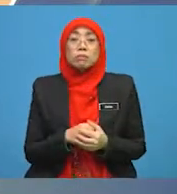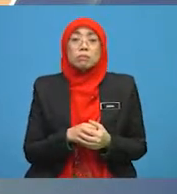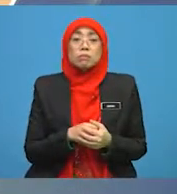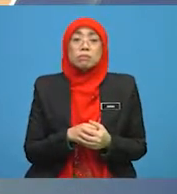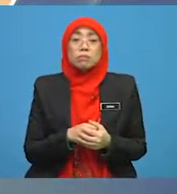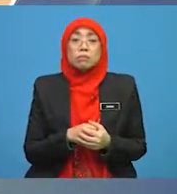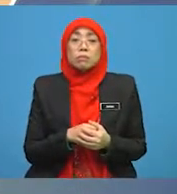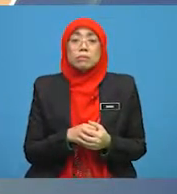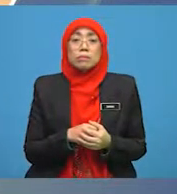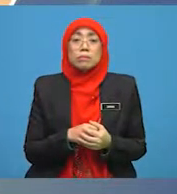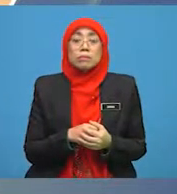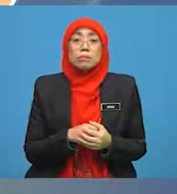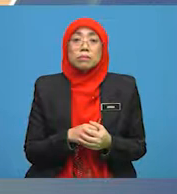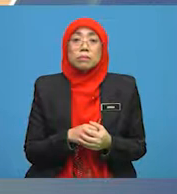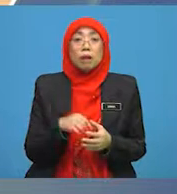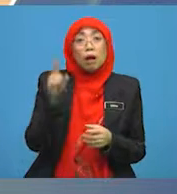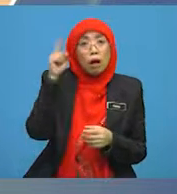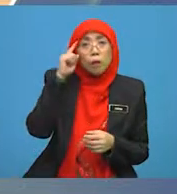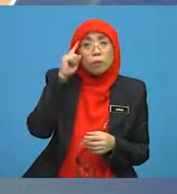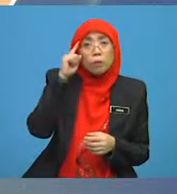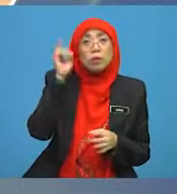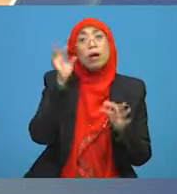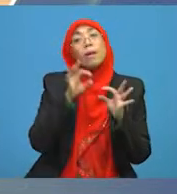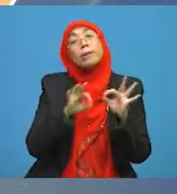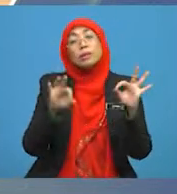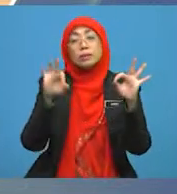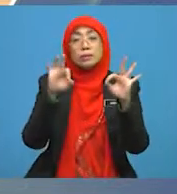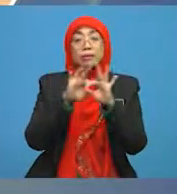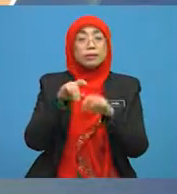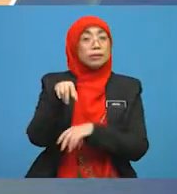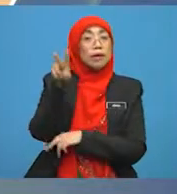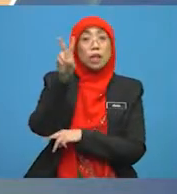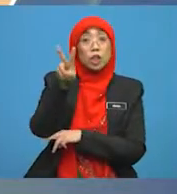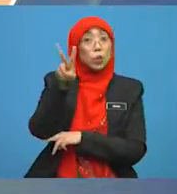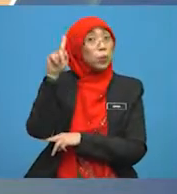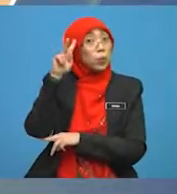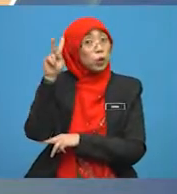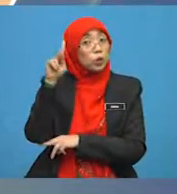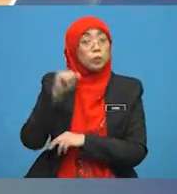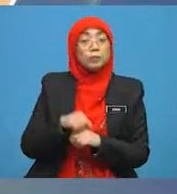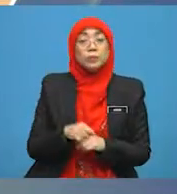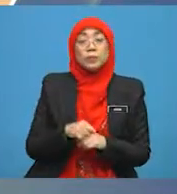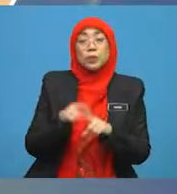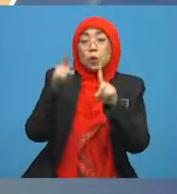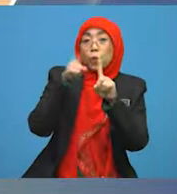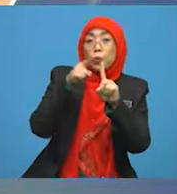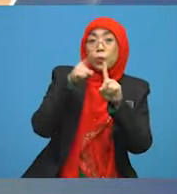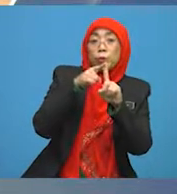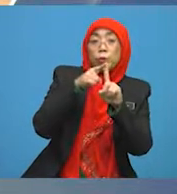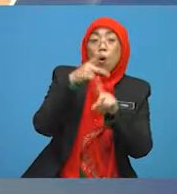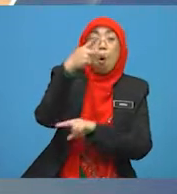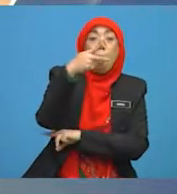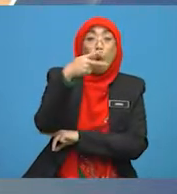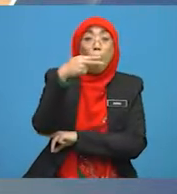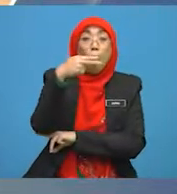konteks yang berbeza. Yang paling penting, homonim mengandungi dua unsur. Unsur pertama, homofon